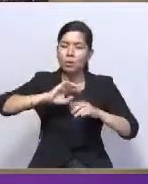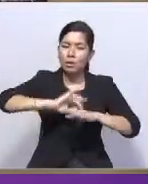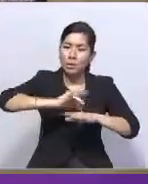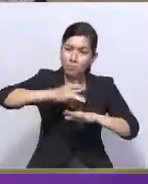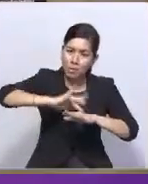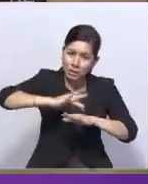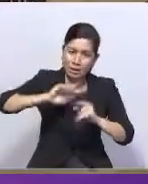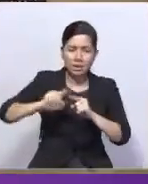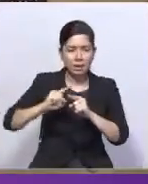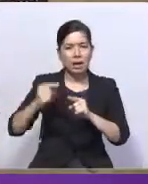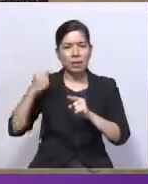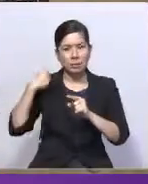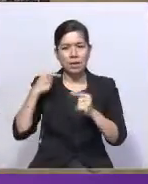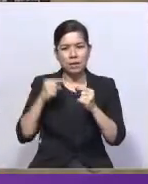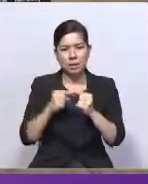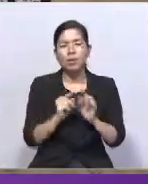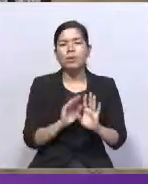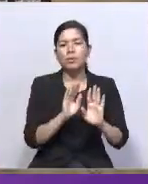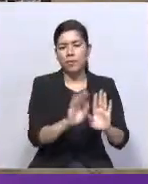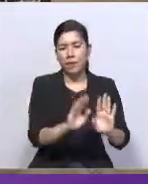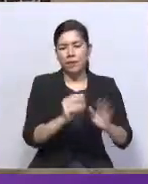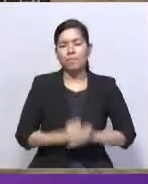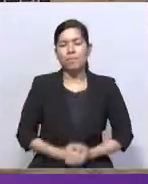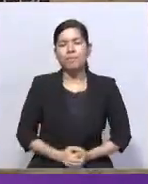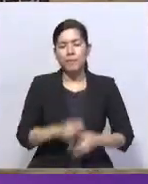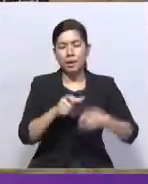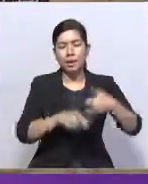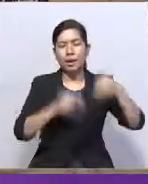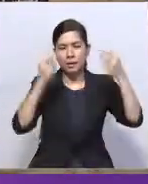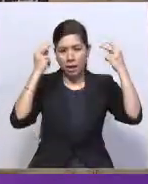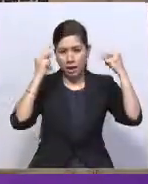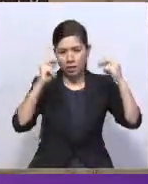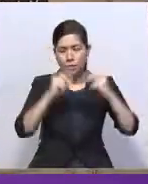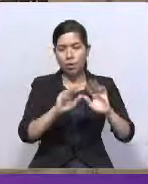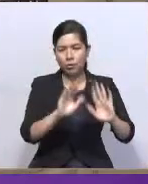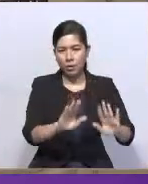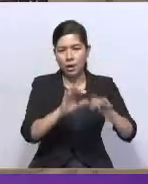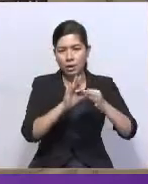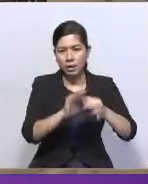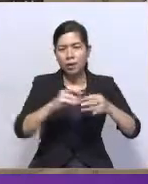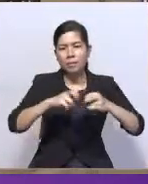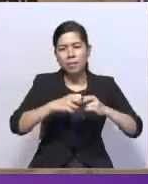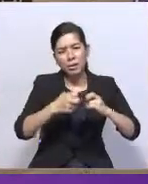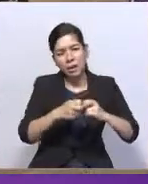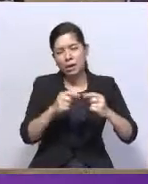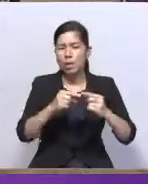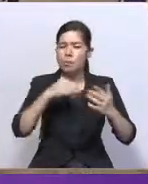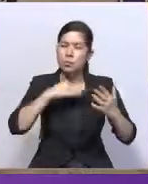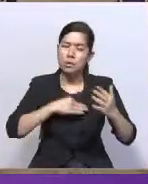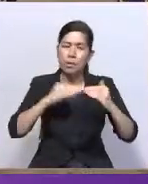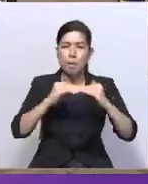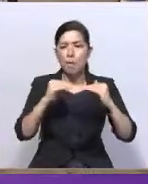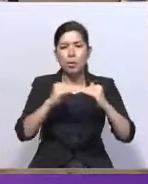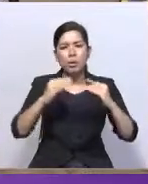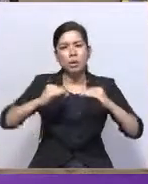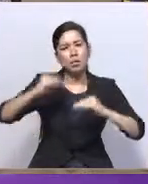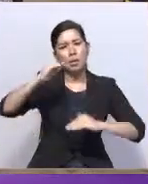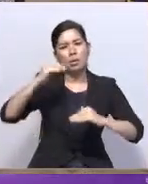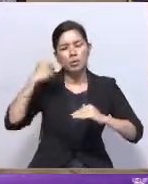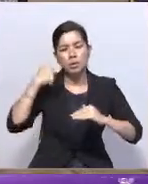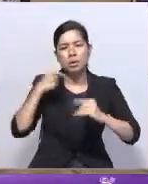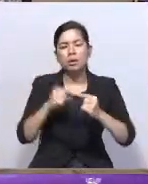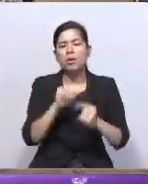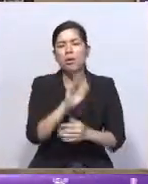ให้แนวทางและการทำงานไปนะครับสุดท้ายท่านนายกก็ฝากมาว่าปัญหาเรื่องของความเหลื่อมล้ำนะครับซึ่งเป็นเรื่อง